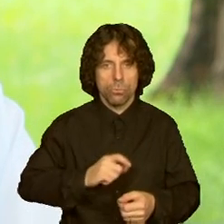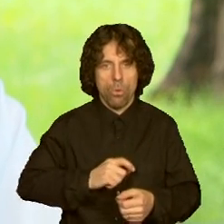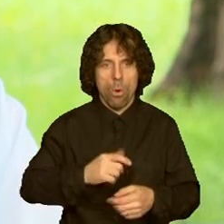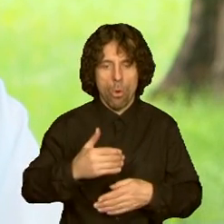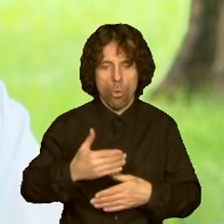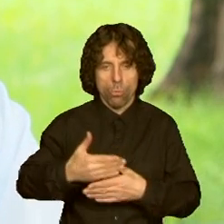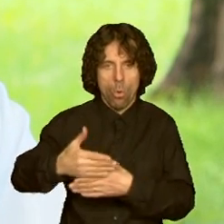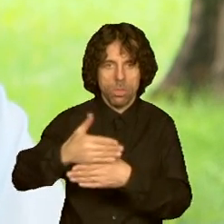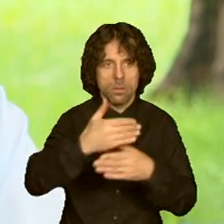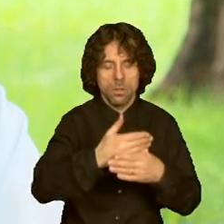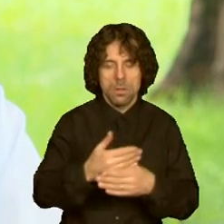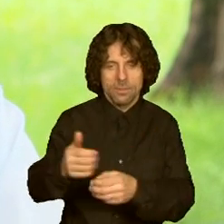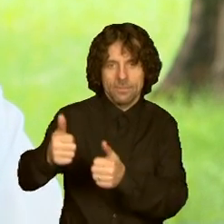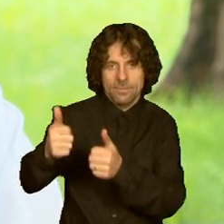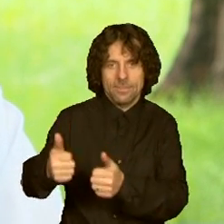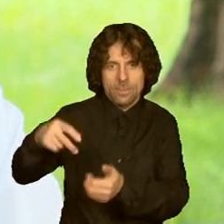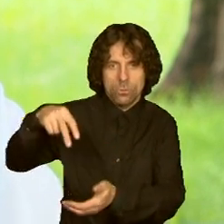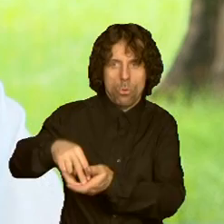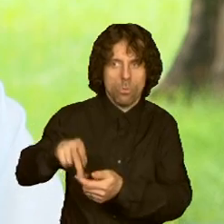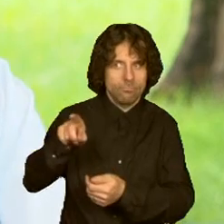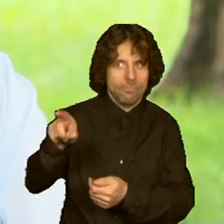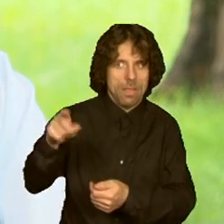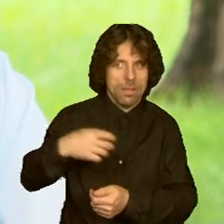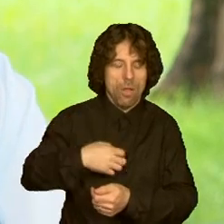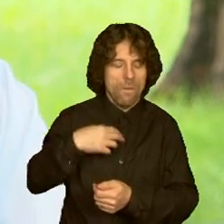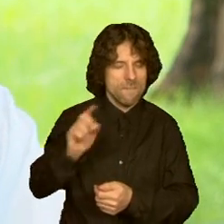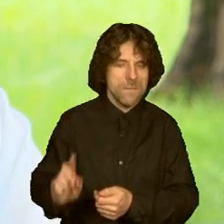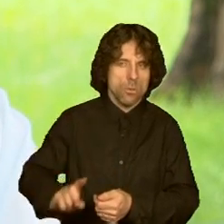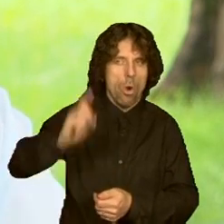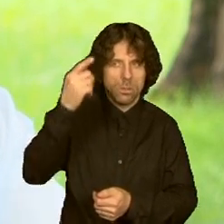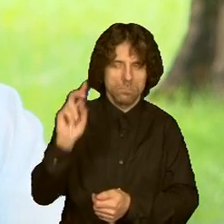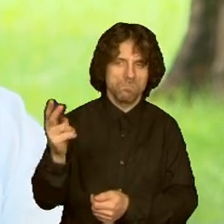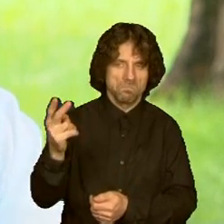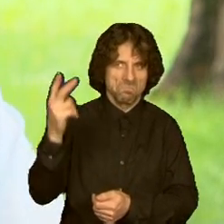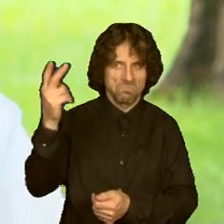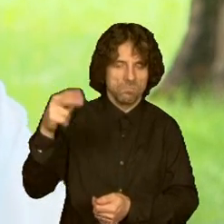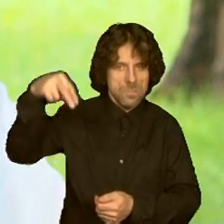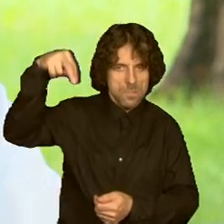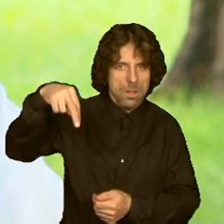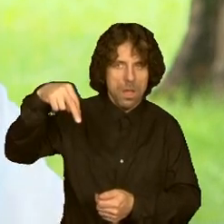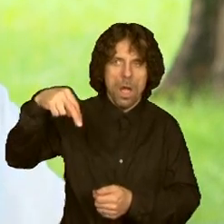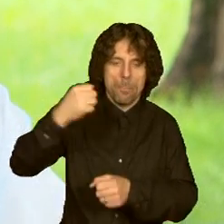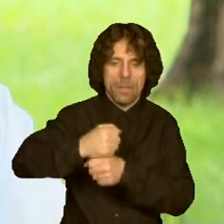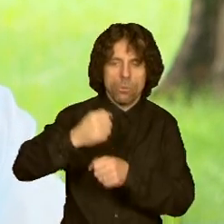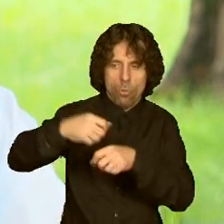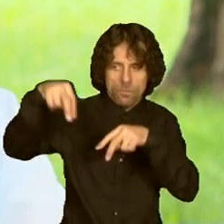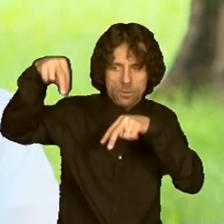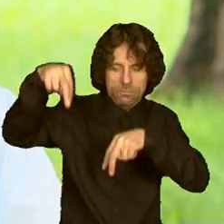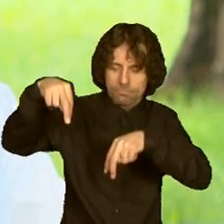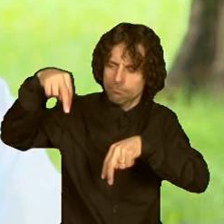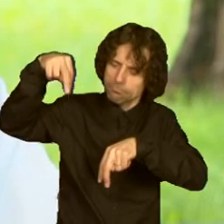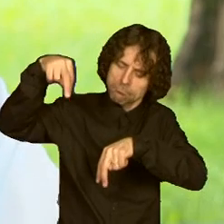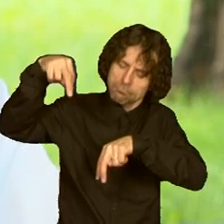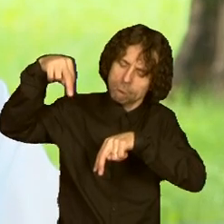biura, na schodach stoi pan dyrektor, ja ponieważ był bardzo wysoki, a stał wyżej, to pracownik ów,